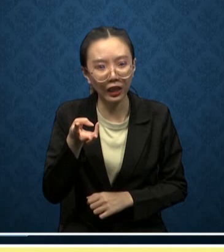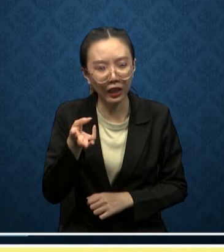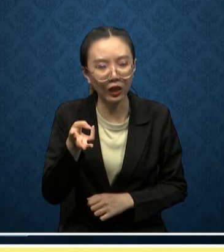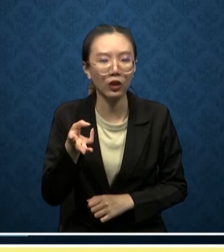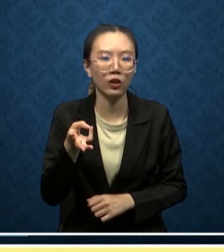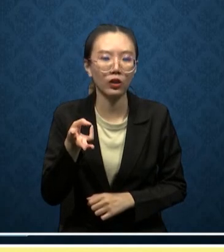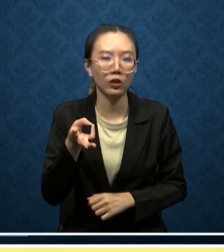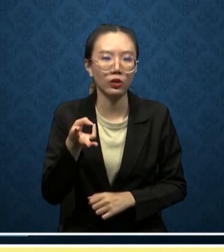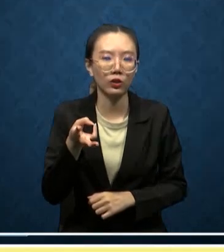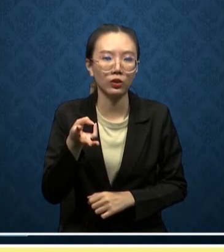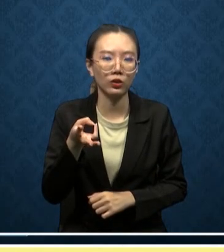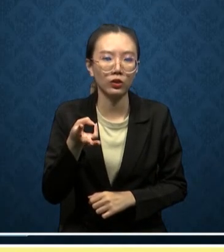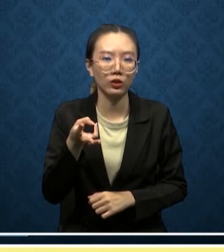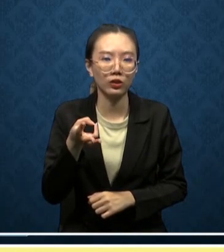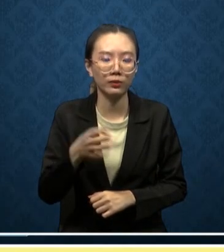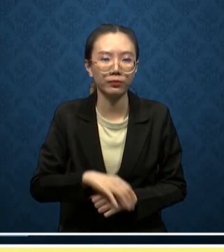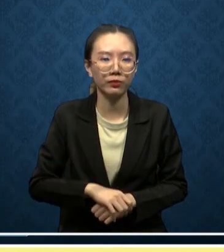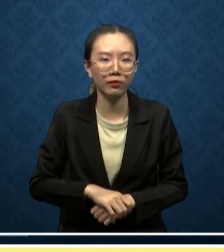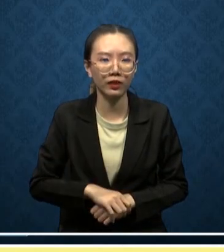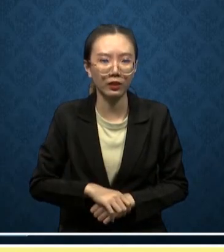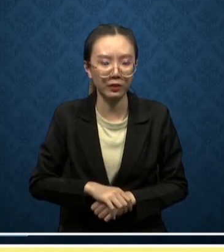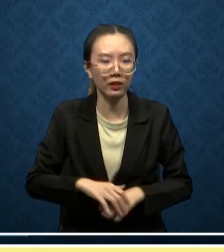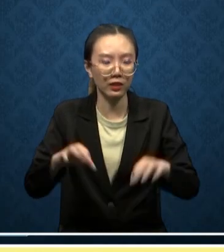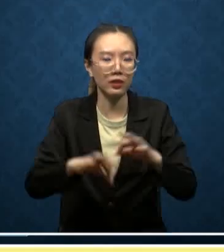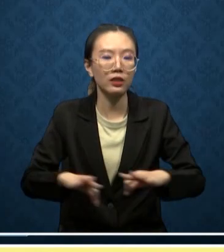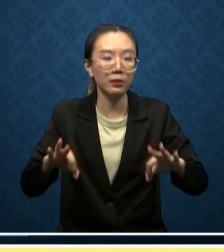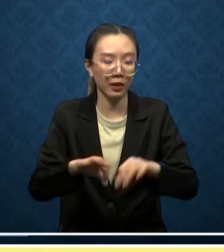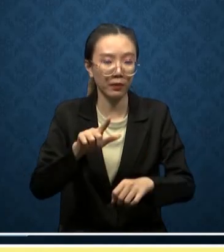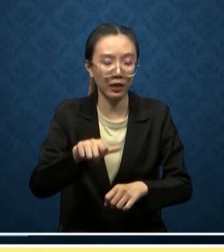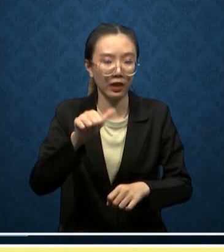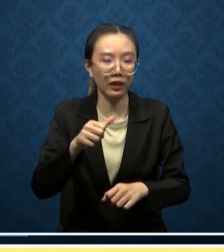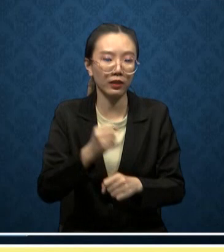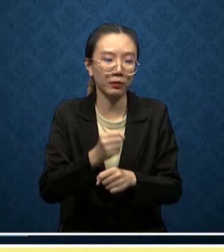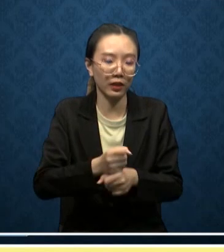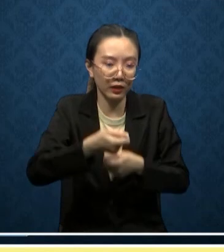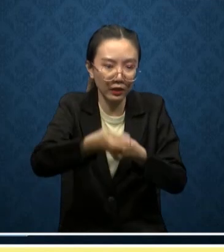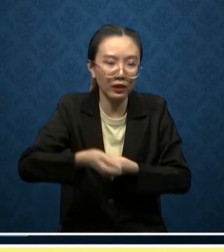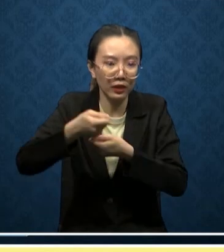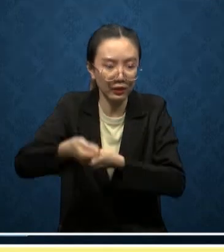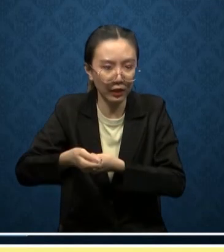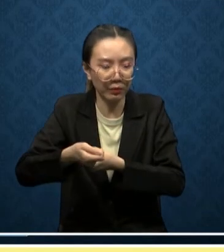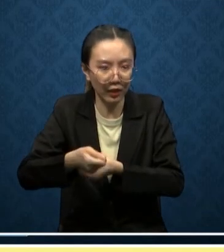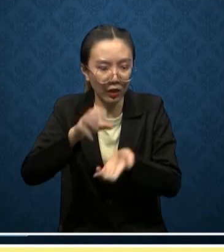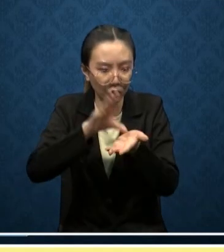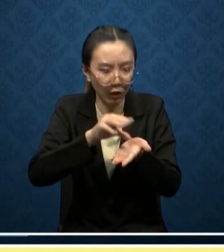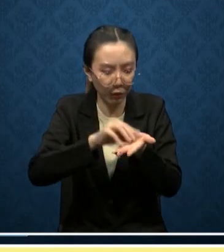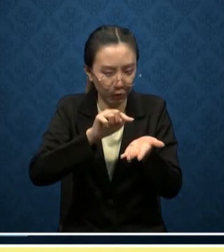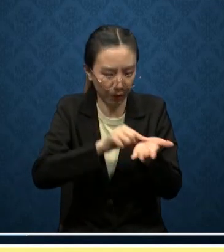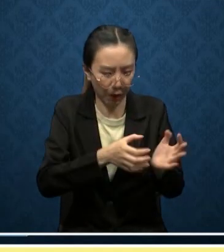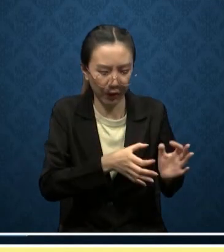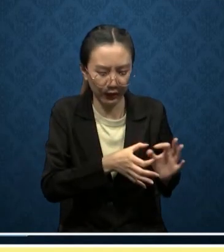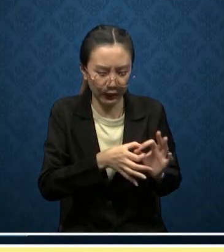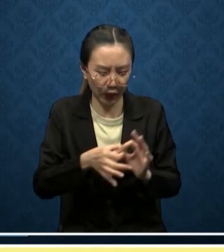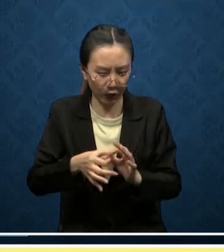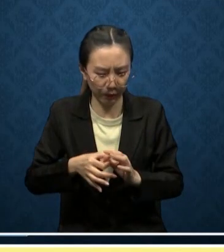เรื่องagapมันเป็นหลักของการขับเคลื่อนที่ทำการเกษตรในพื้นที่ที่เหมาะสมโดยใช้ข้อมูลมาประกอบในการตัดสินใจ